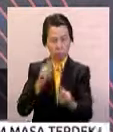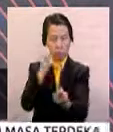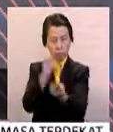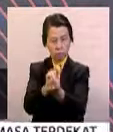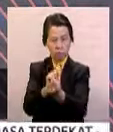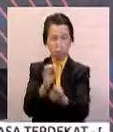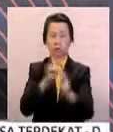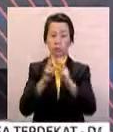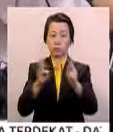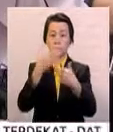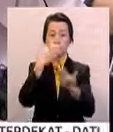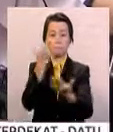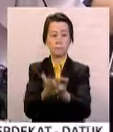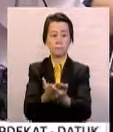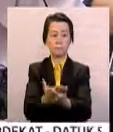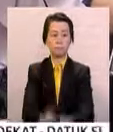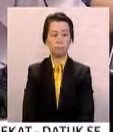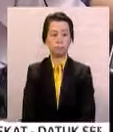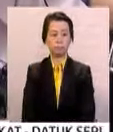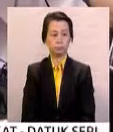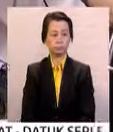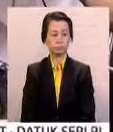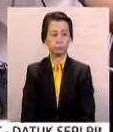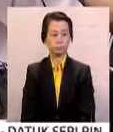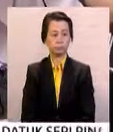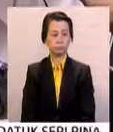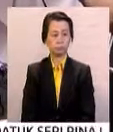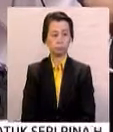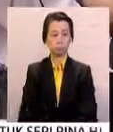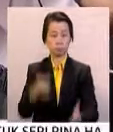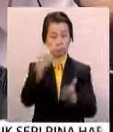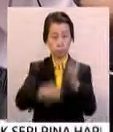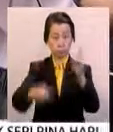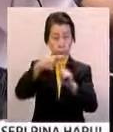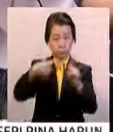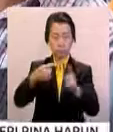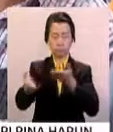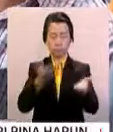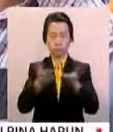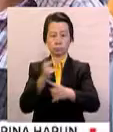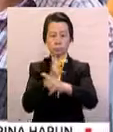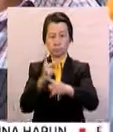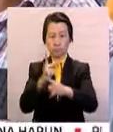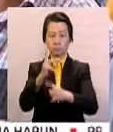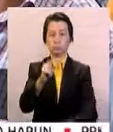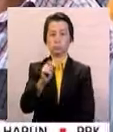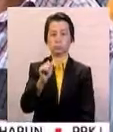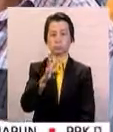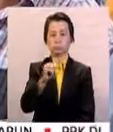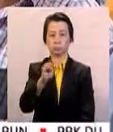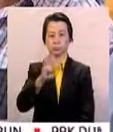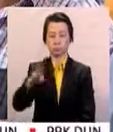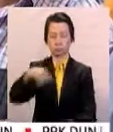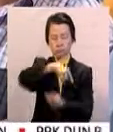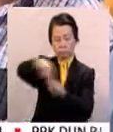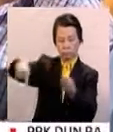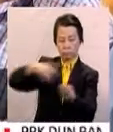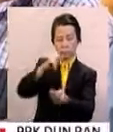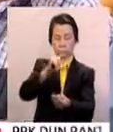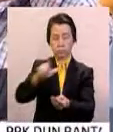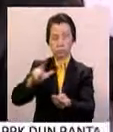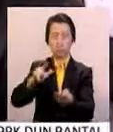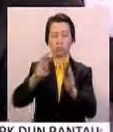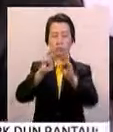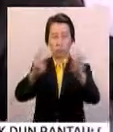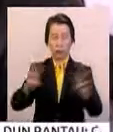dan amat baik sekali. Kad diskaun itu melibatkan perkhidmatan KTM komuter di Lembah Kelang atau wilayah